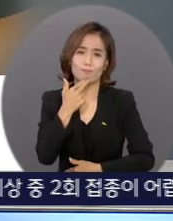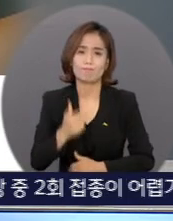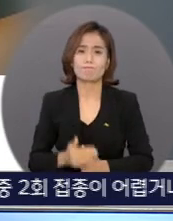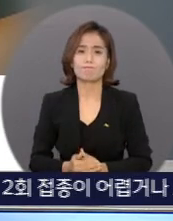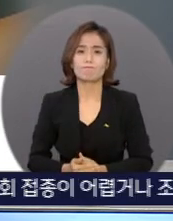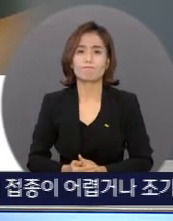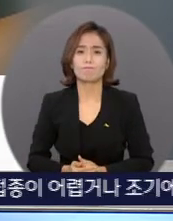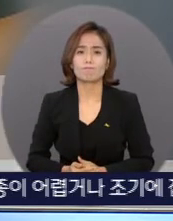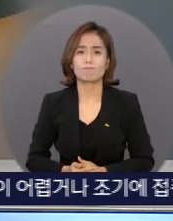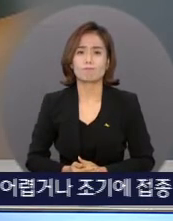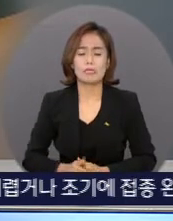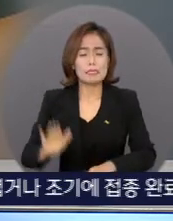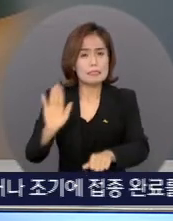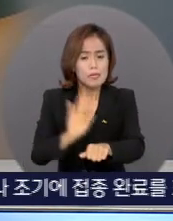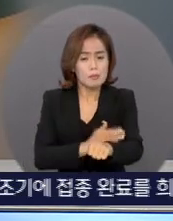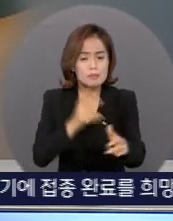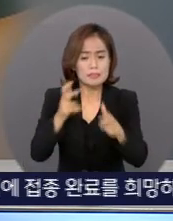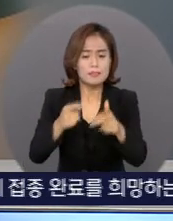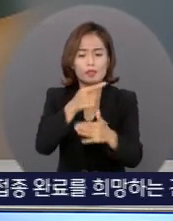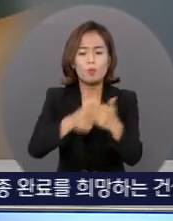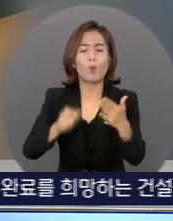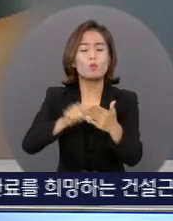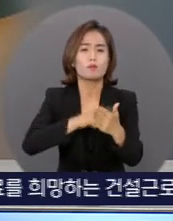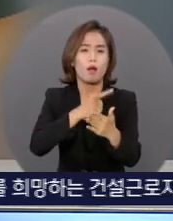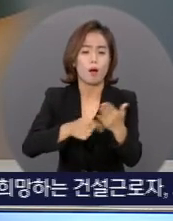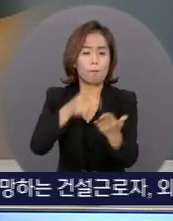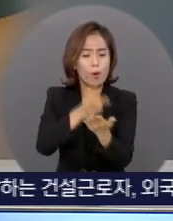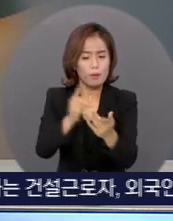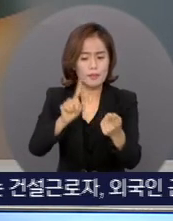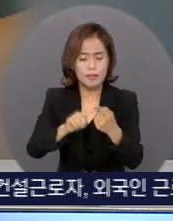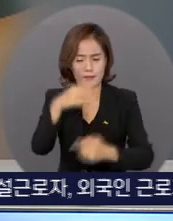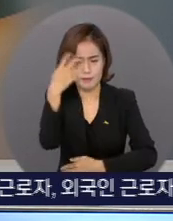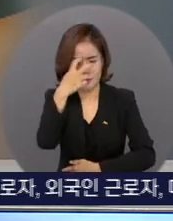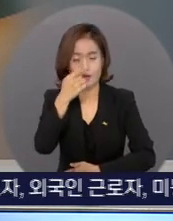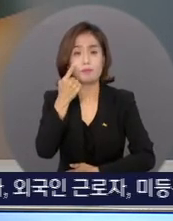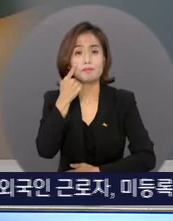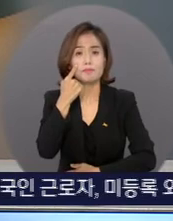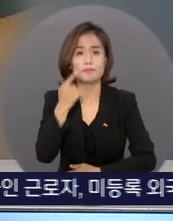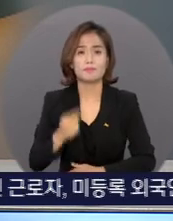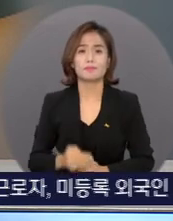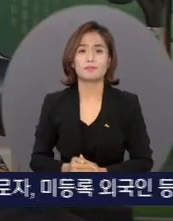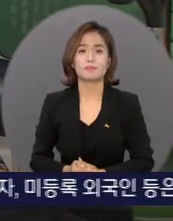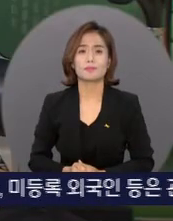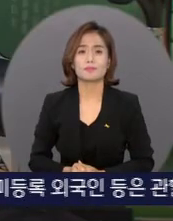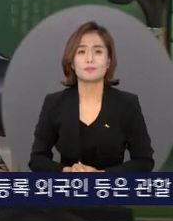조희원 기자가 허술한 산재 보상 제도를 점검해봤습니다.